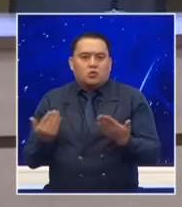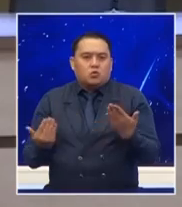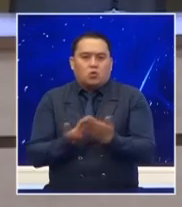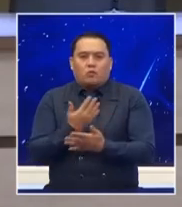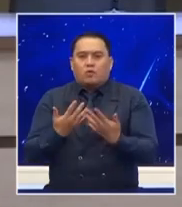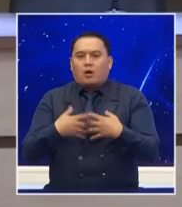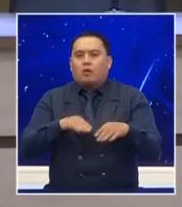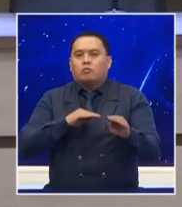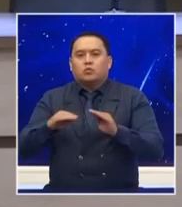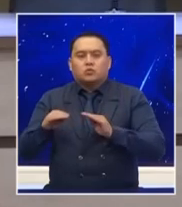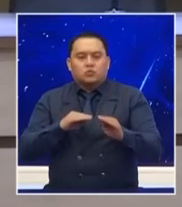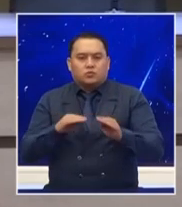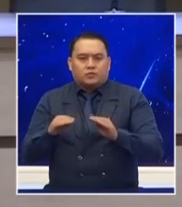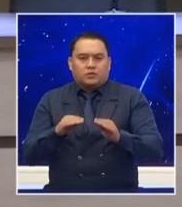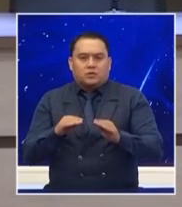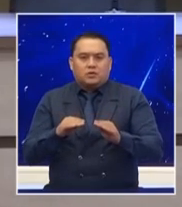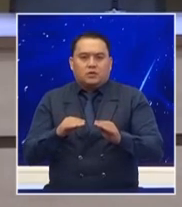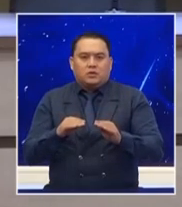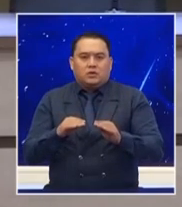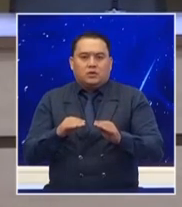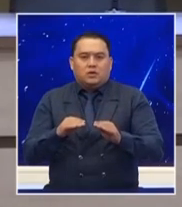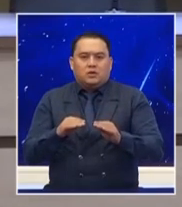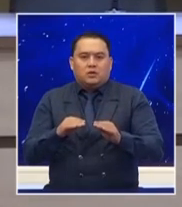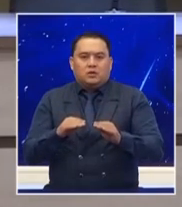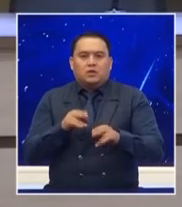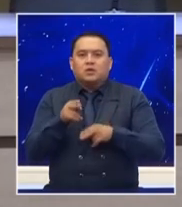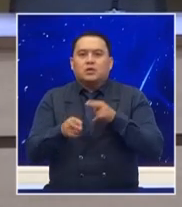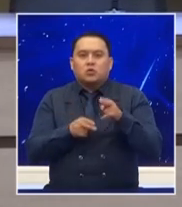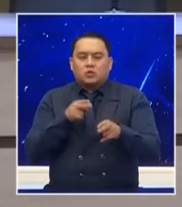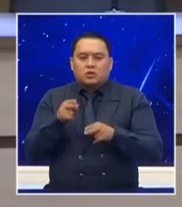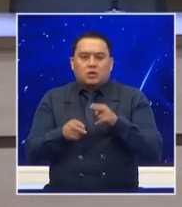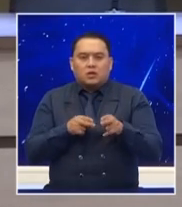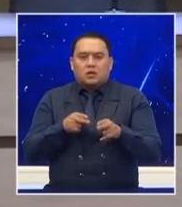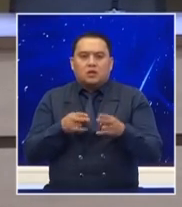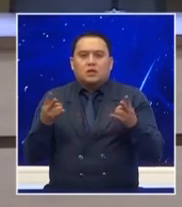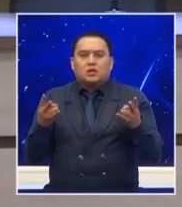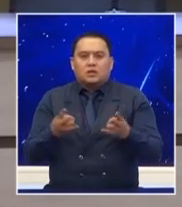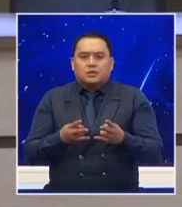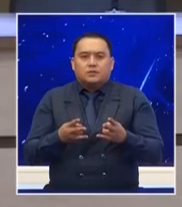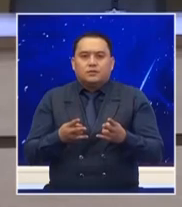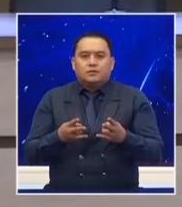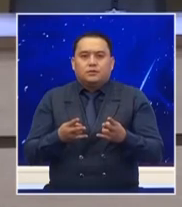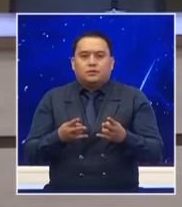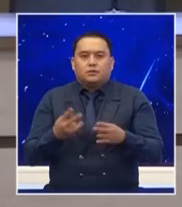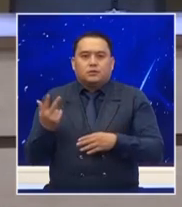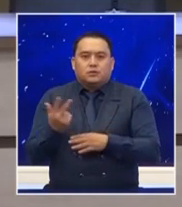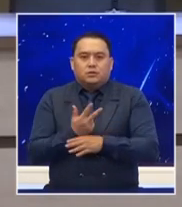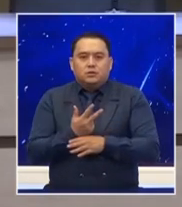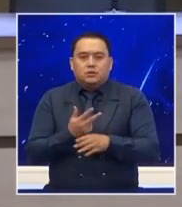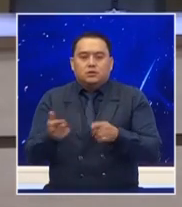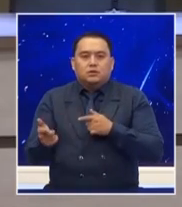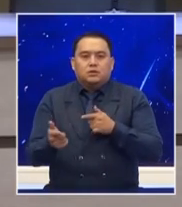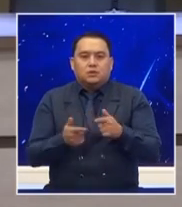оборудование алынды. Оның бірі видеостойка, екіншісі микрохирургиялық керекті жабдықтар. Үшіншісі дайын